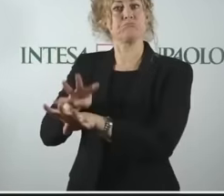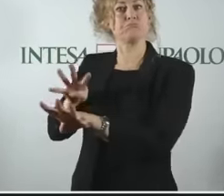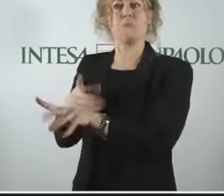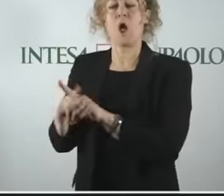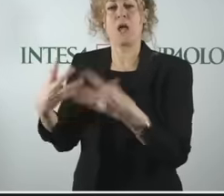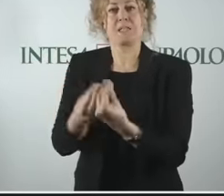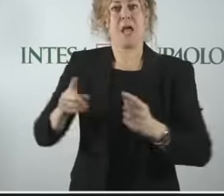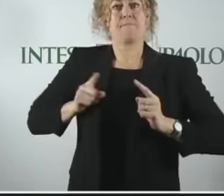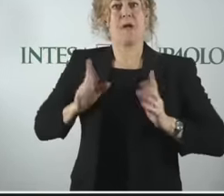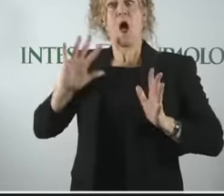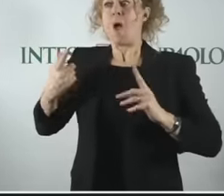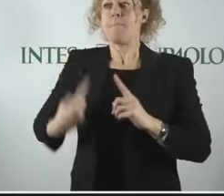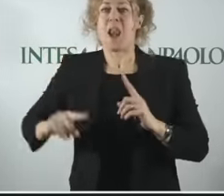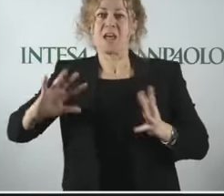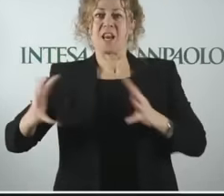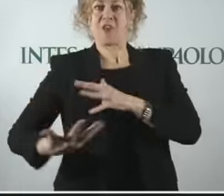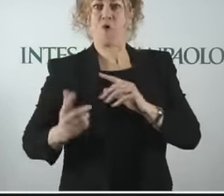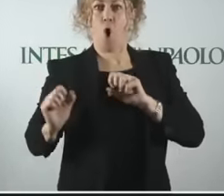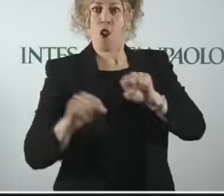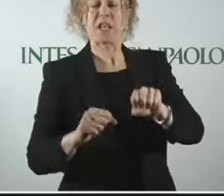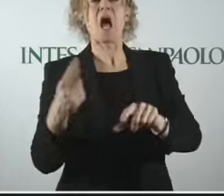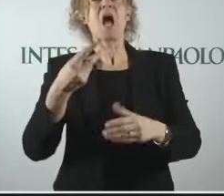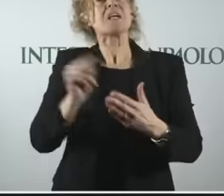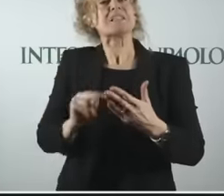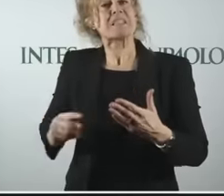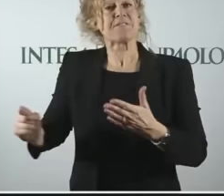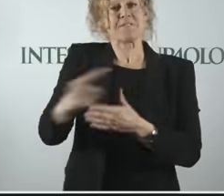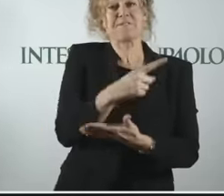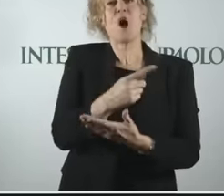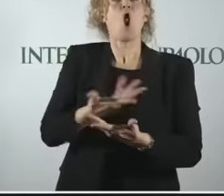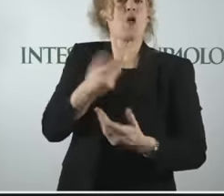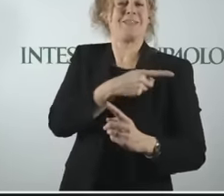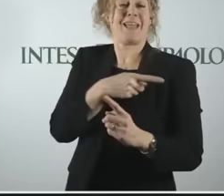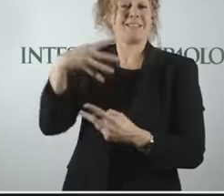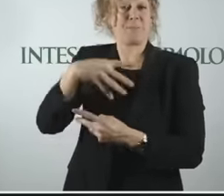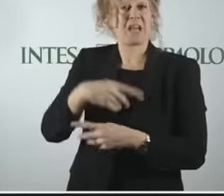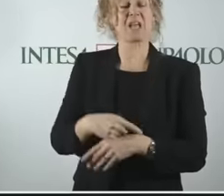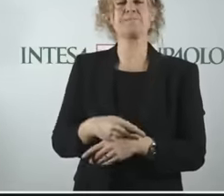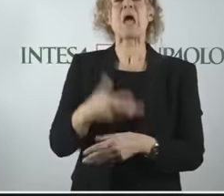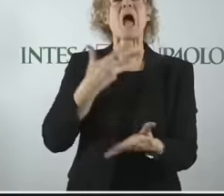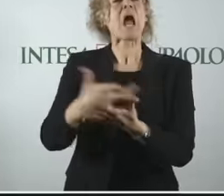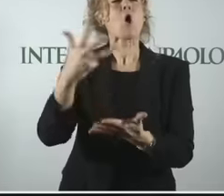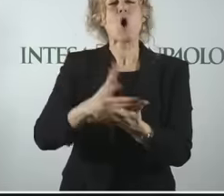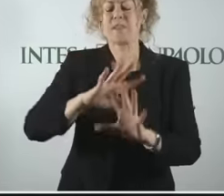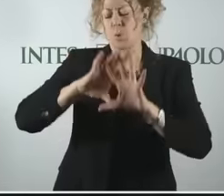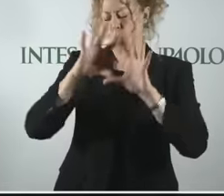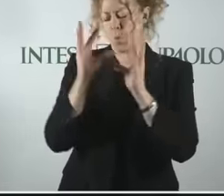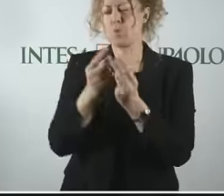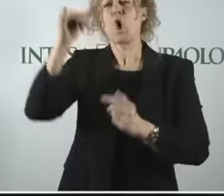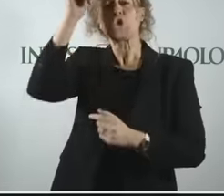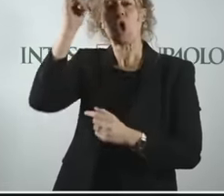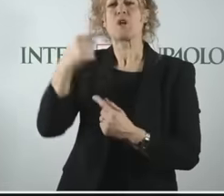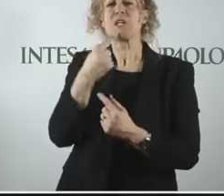repressione della rivolta e scrive la contessa Margherita ha raccontato tutto di Torino dice che